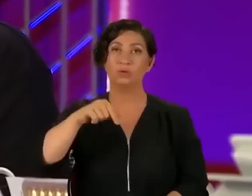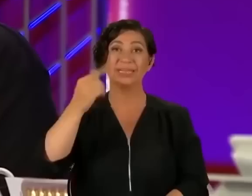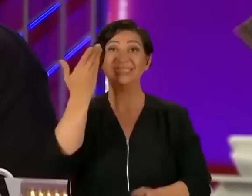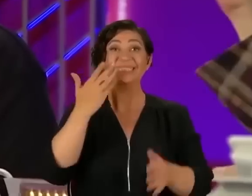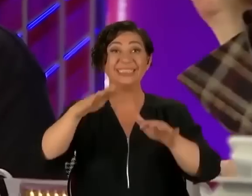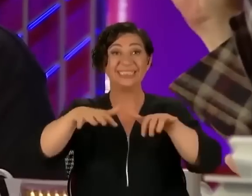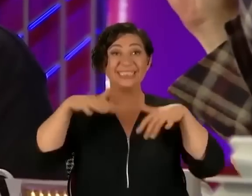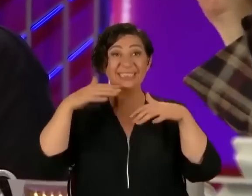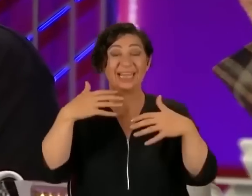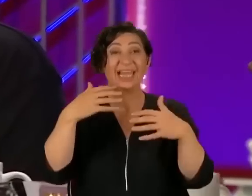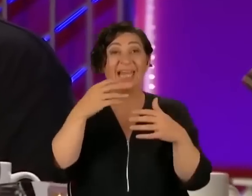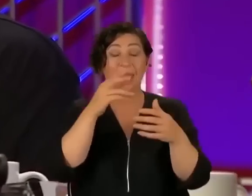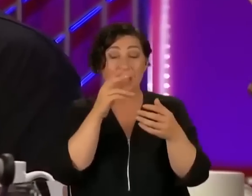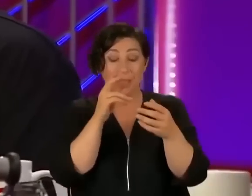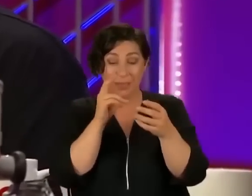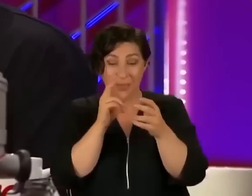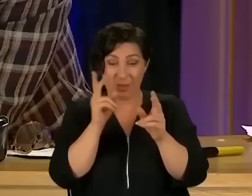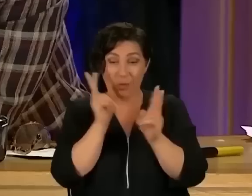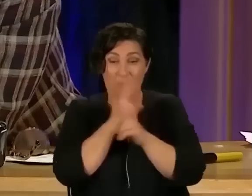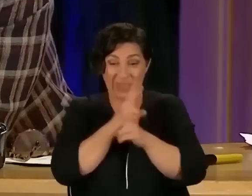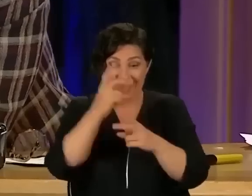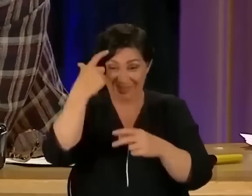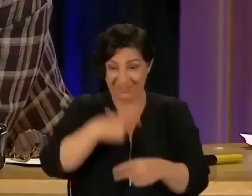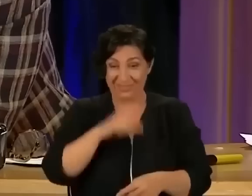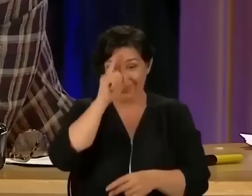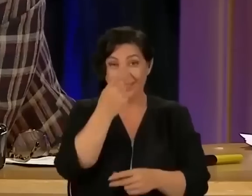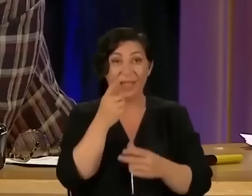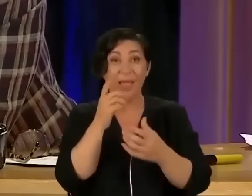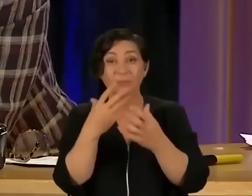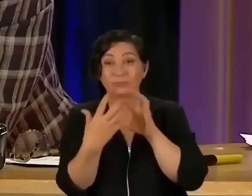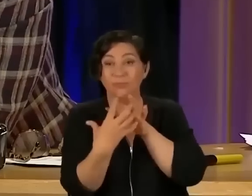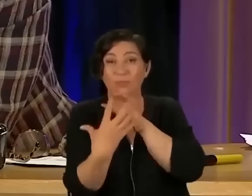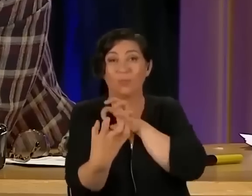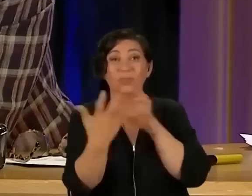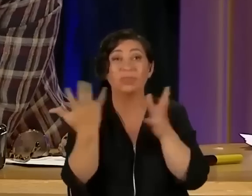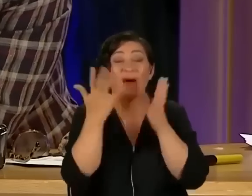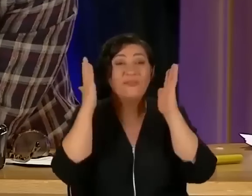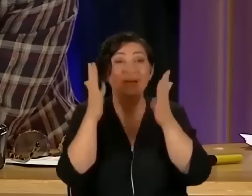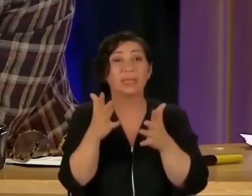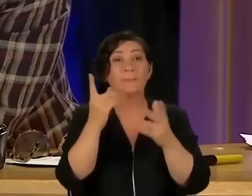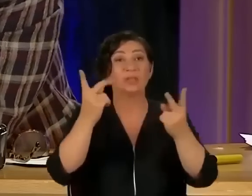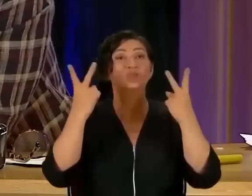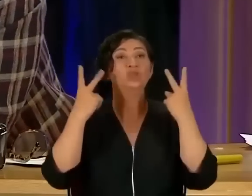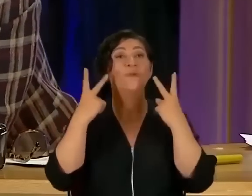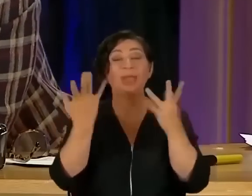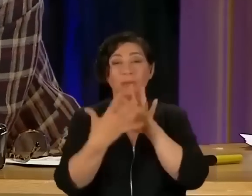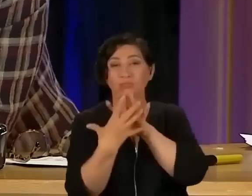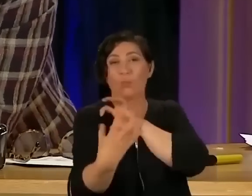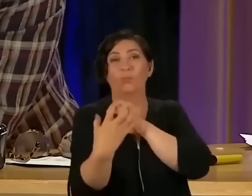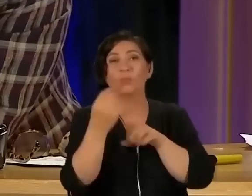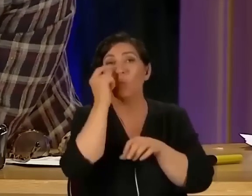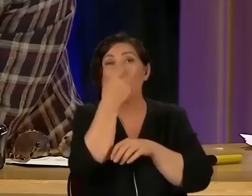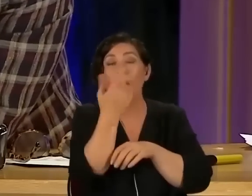seyircinin stand-upçıyla özdeşleşmesi çok yoğun. Bir tiyatro oyuncusundan çok daha yoğun ya da bir talk show'cudan çok daha